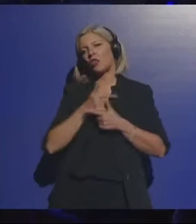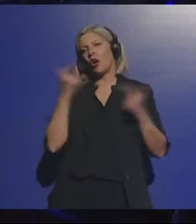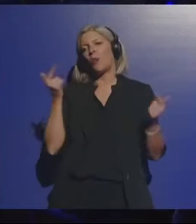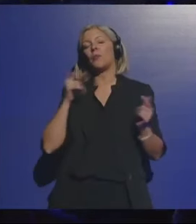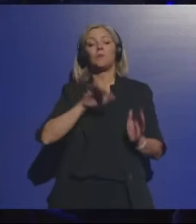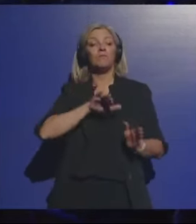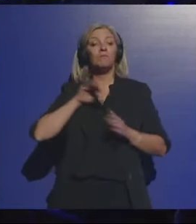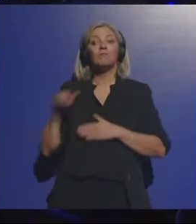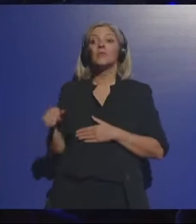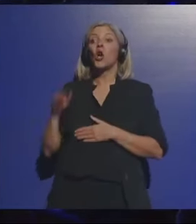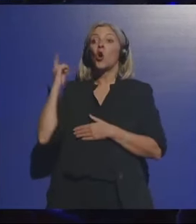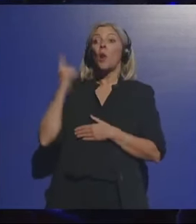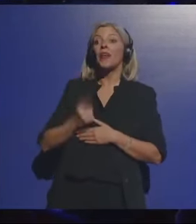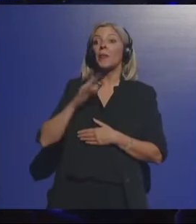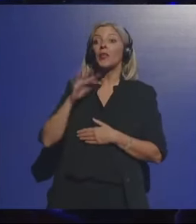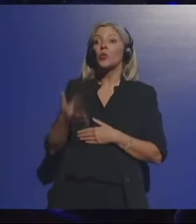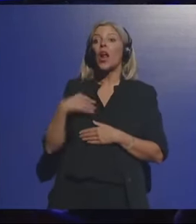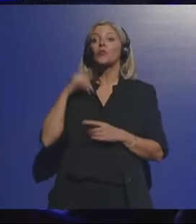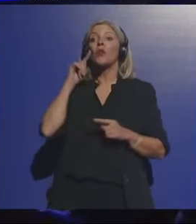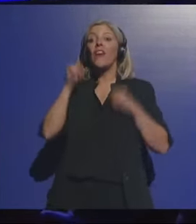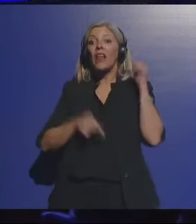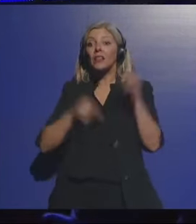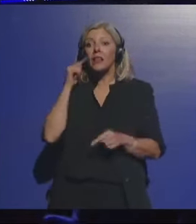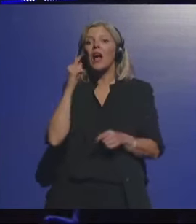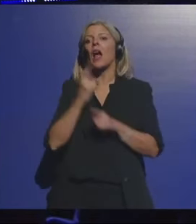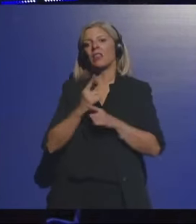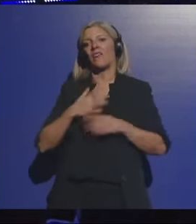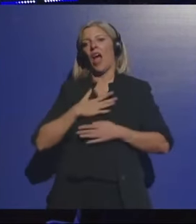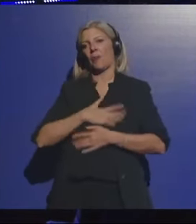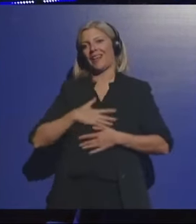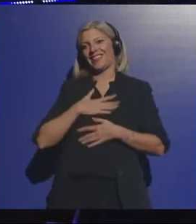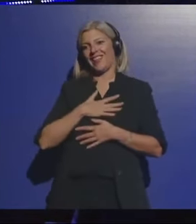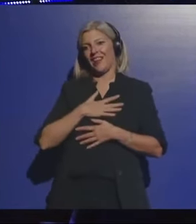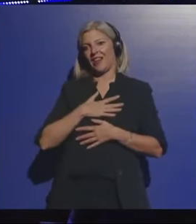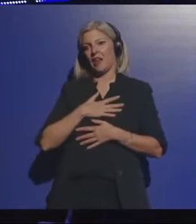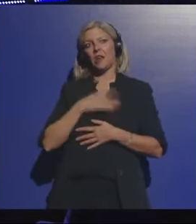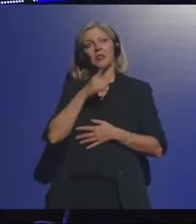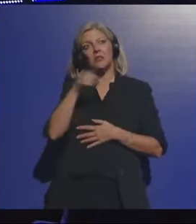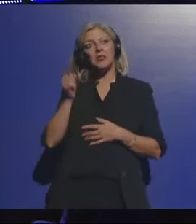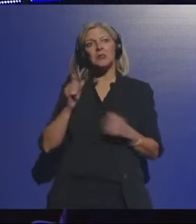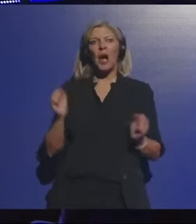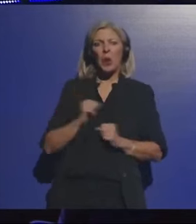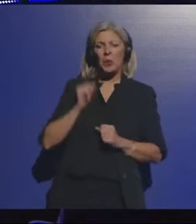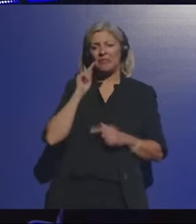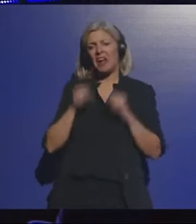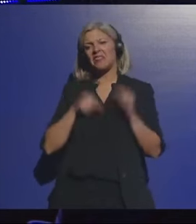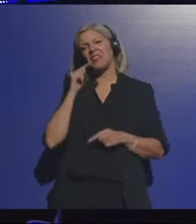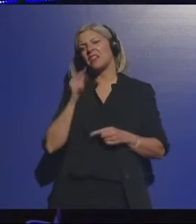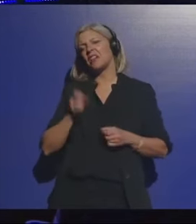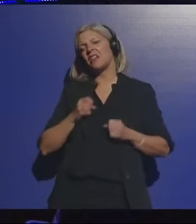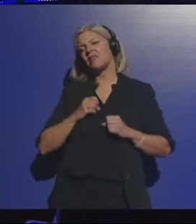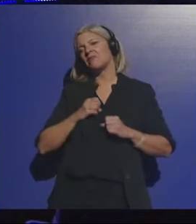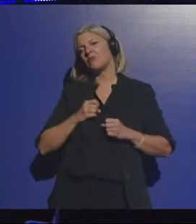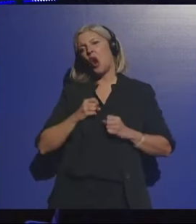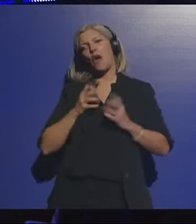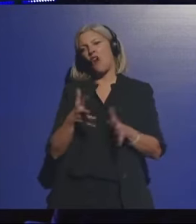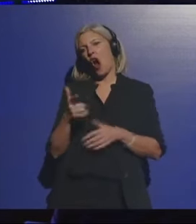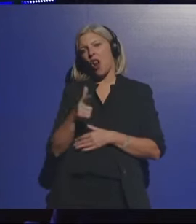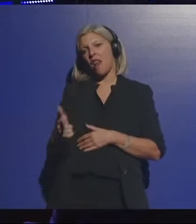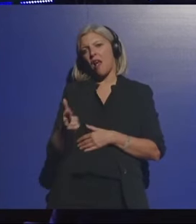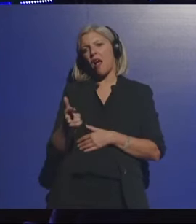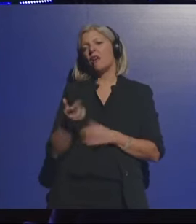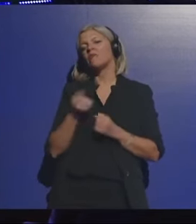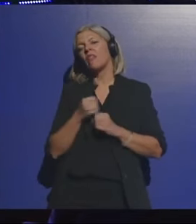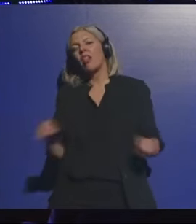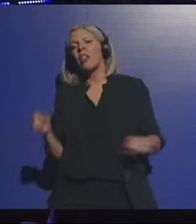fatica se potete nella vostra vita non abbiate paura di faticare perché il valore delle